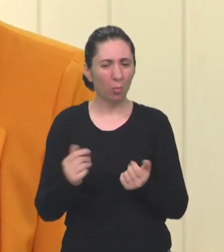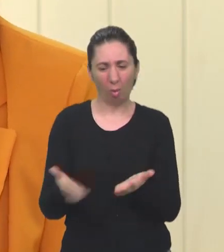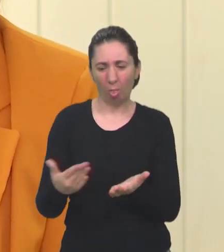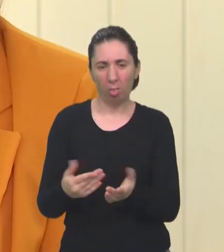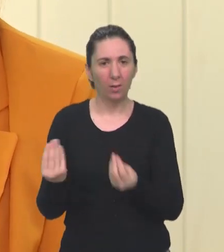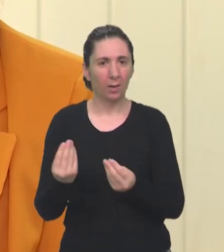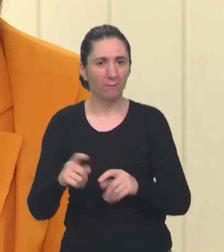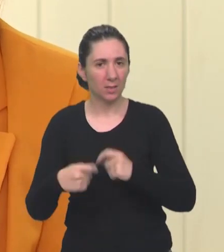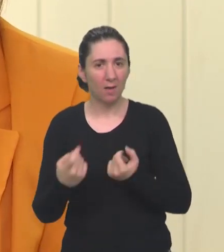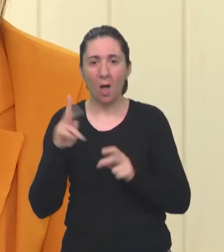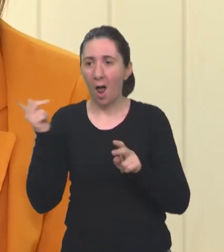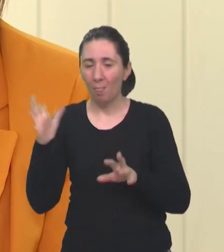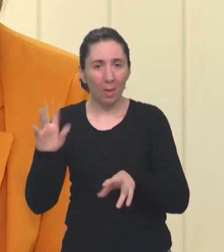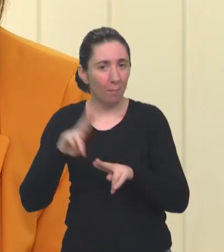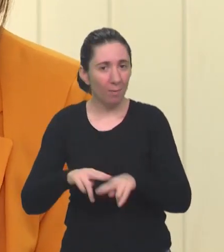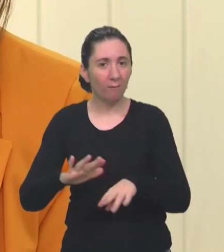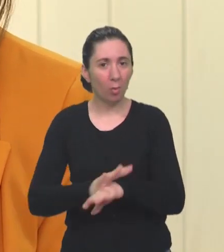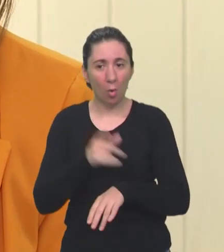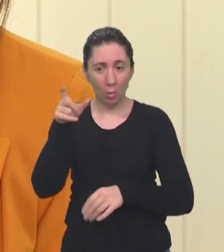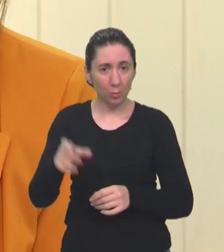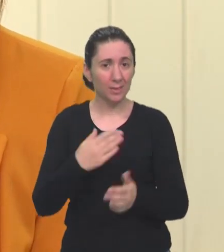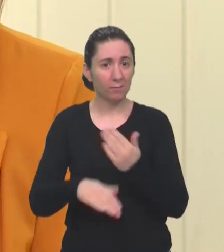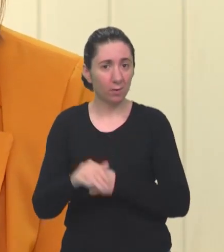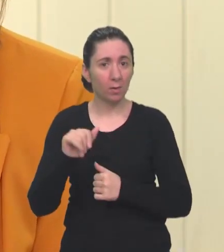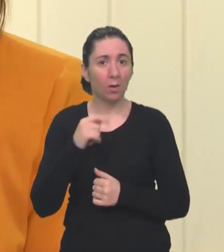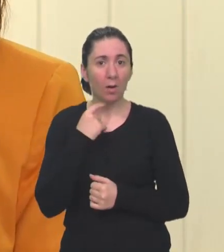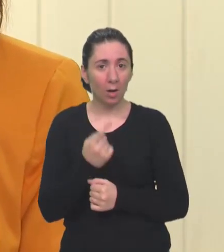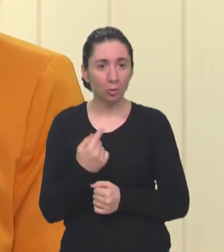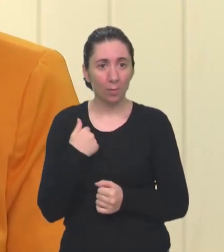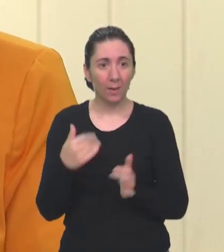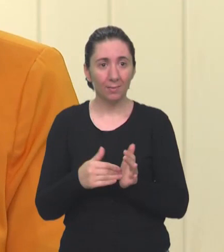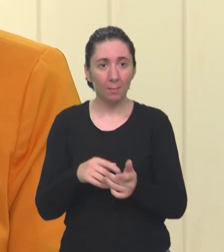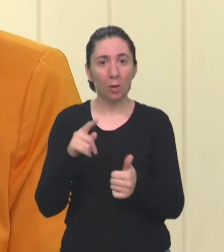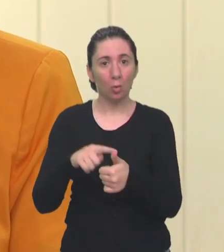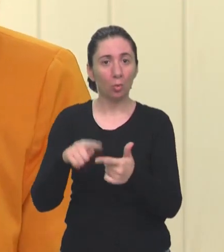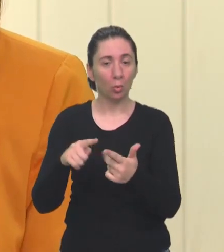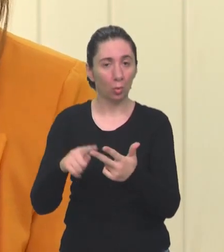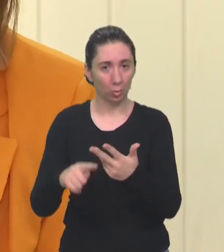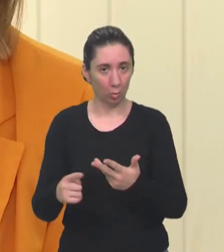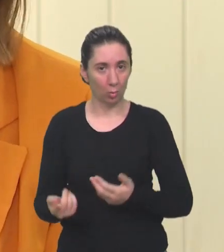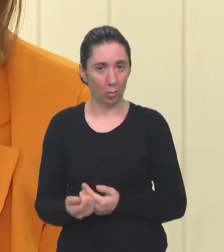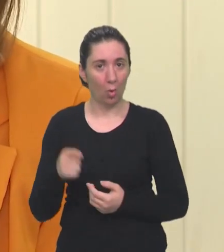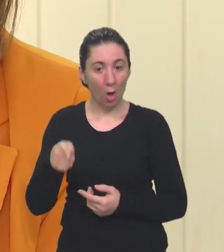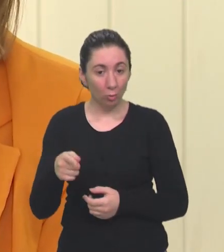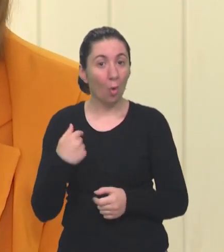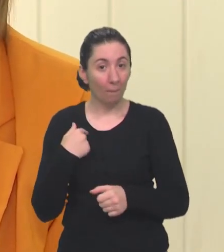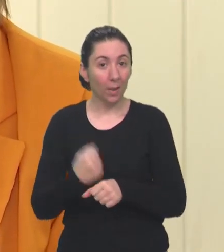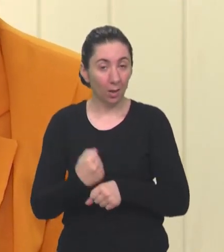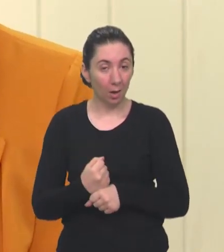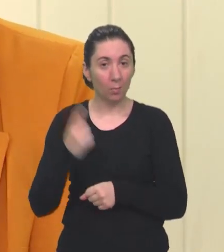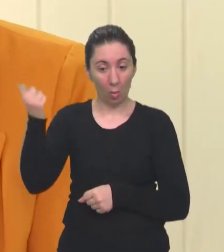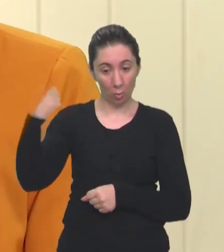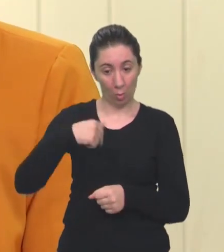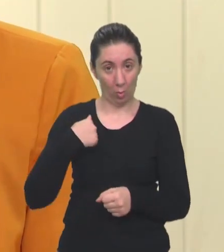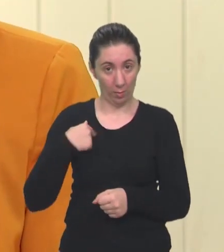neke stvari, ali nemaju onaj pravi osjećaj da im u stvari osoba s invaliditetom kaže meni treba to, to i to. I ovdje upravo to radimo, oni